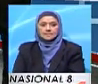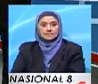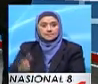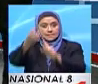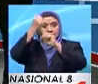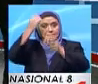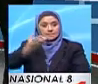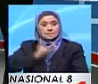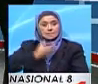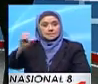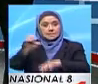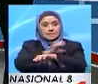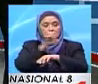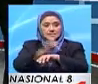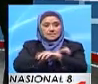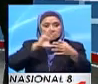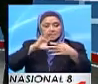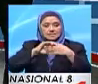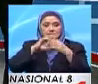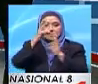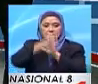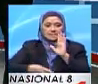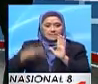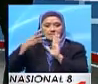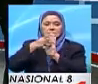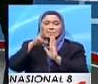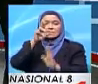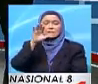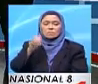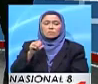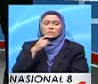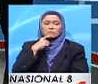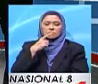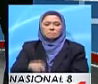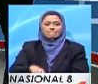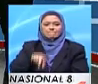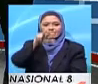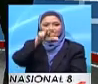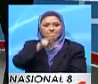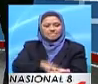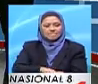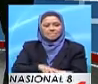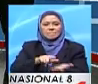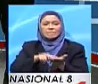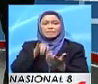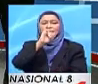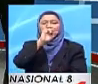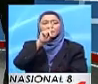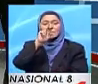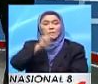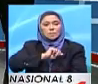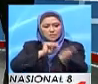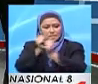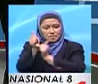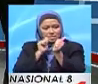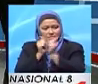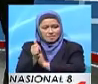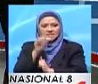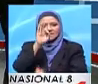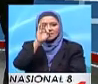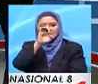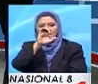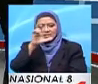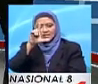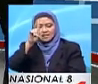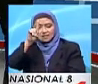pemenang pingat emas paralimpik Rio Mohamad Rizwan Mohamad puzi dinobatkan sebagai ikon sukan felda ia bagi